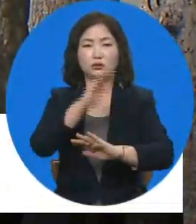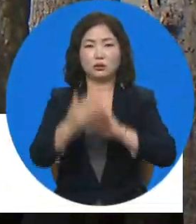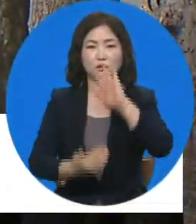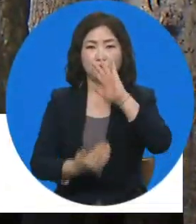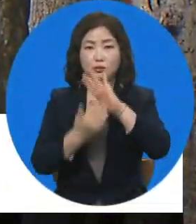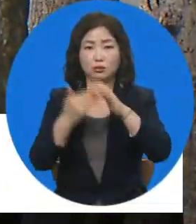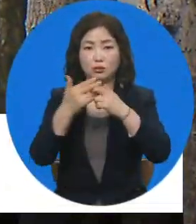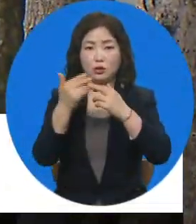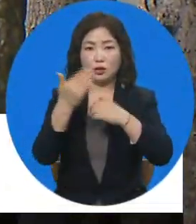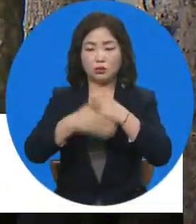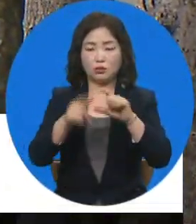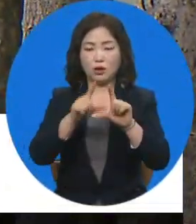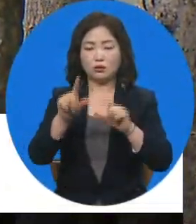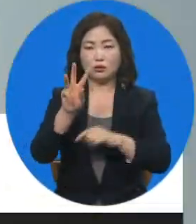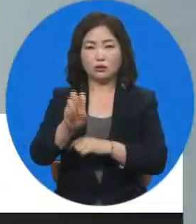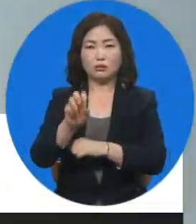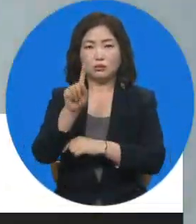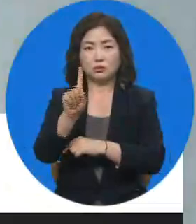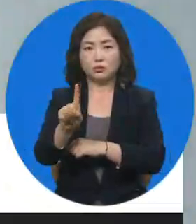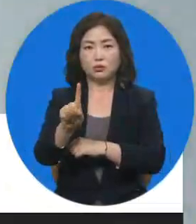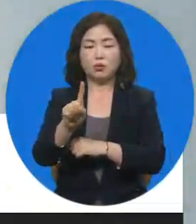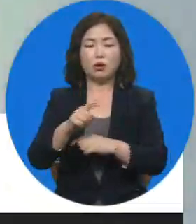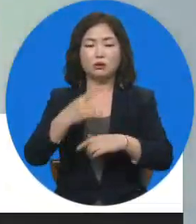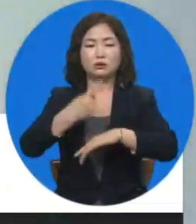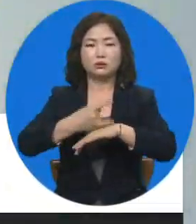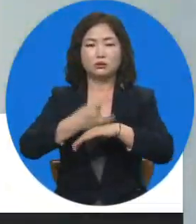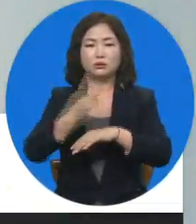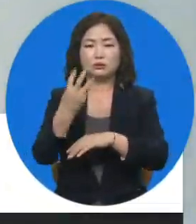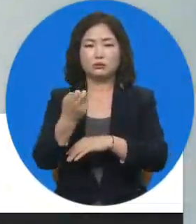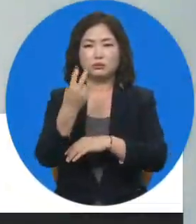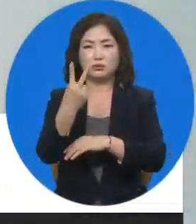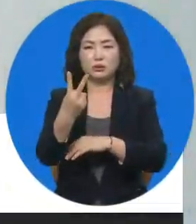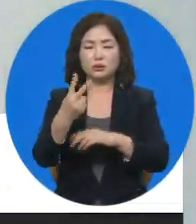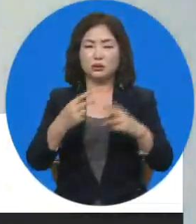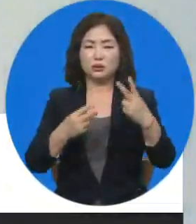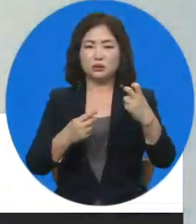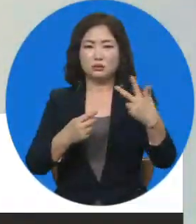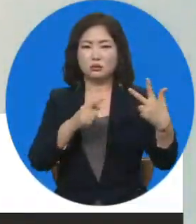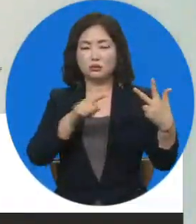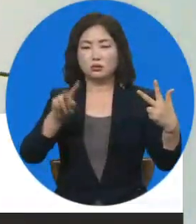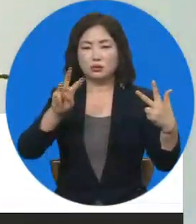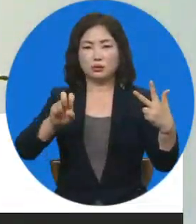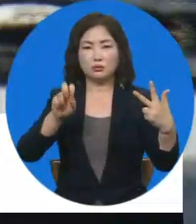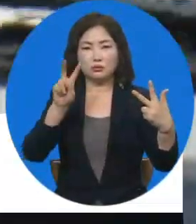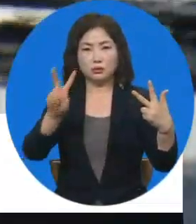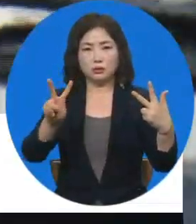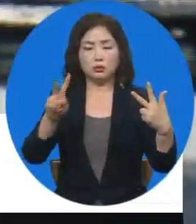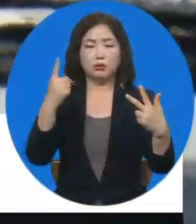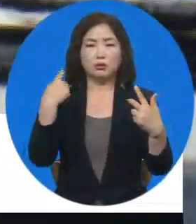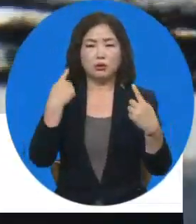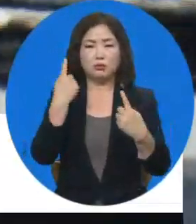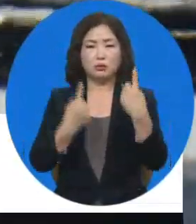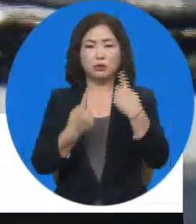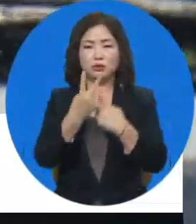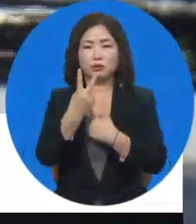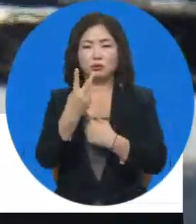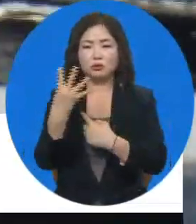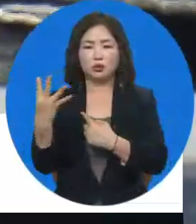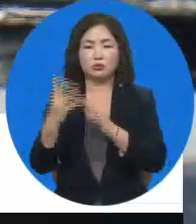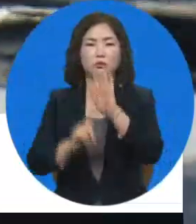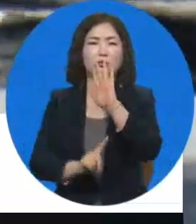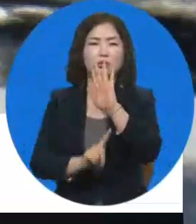낮기온은 대구 안동 30일 또 의성 32 도 등 27도 에서 32 도로 어제보다 2도에서 4도